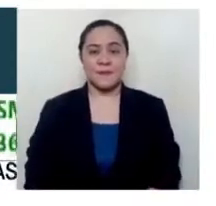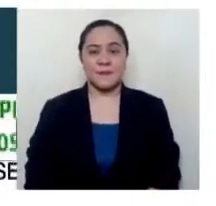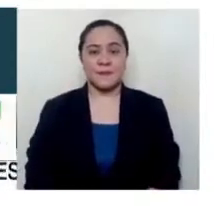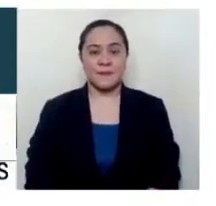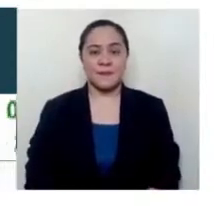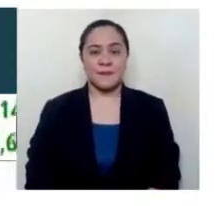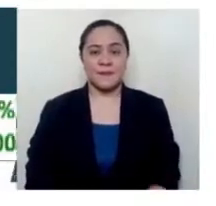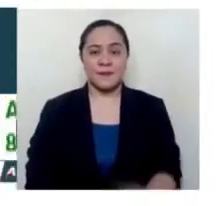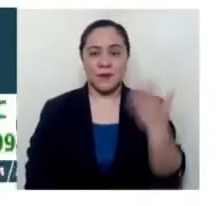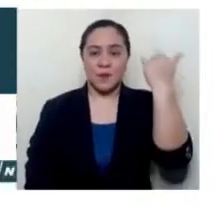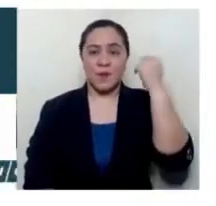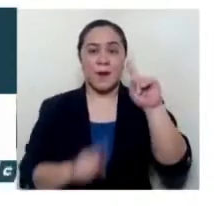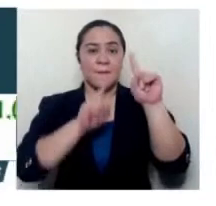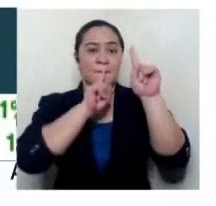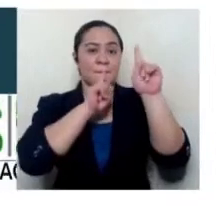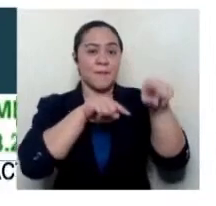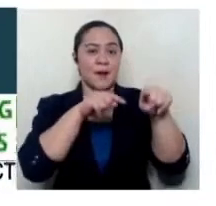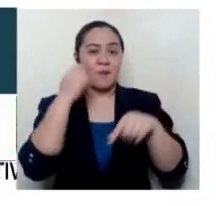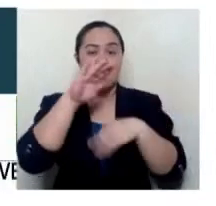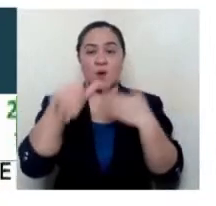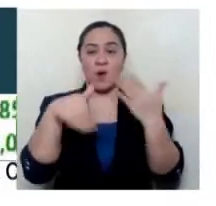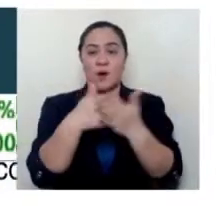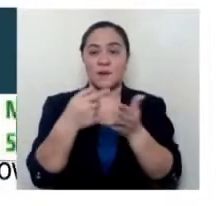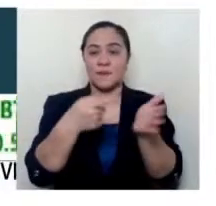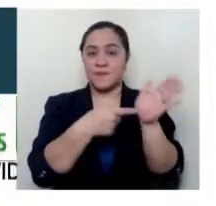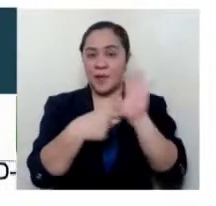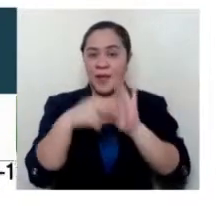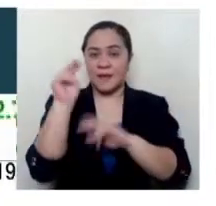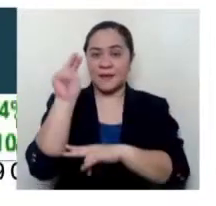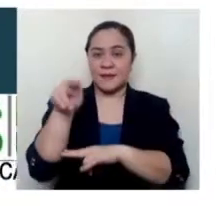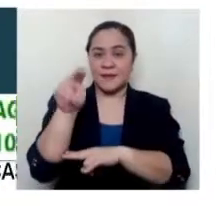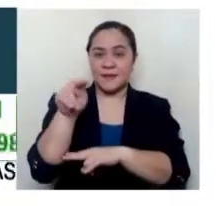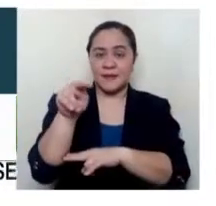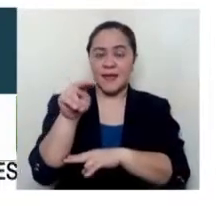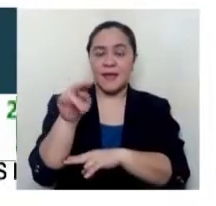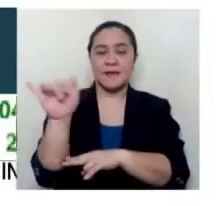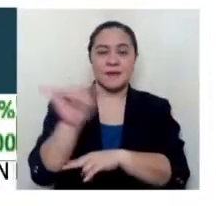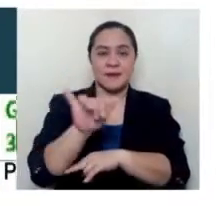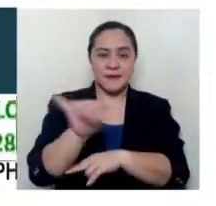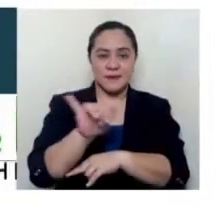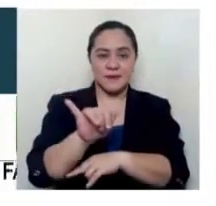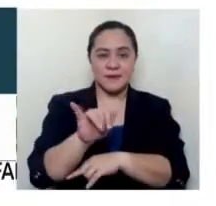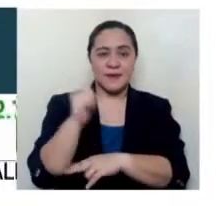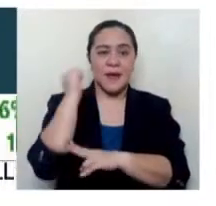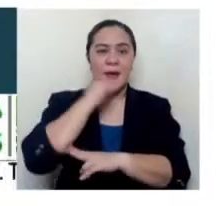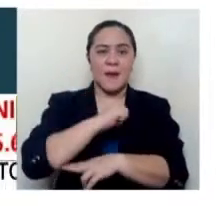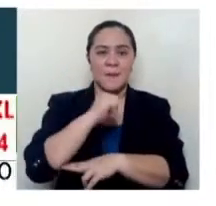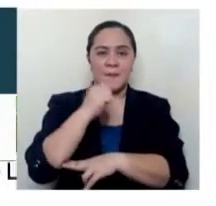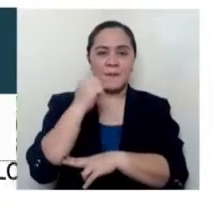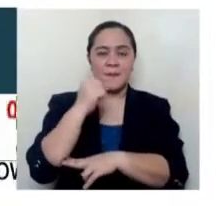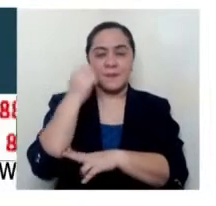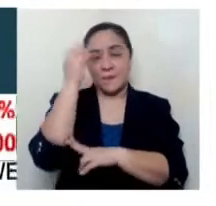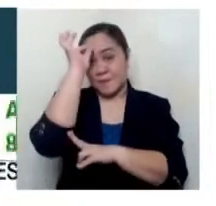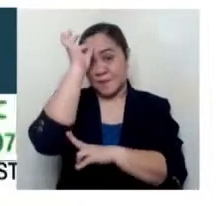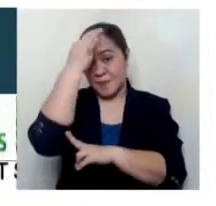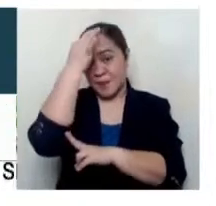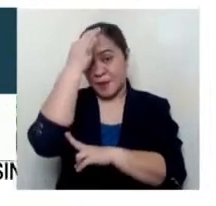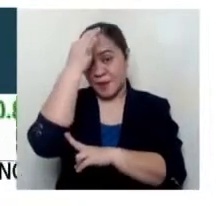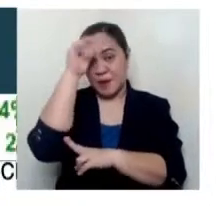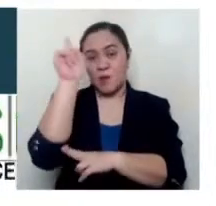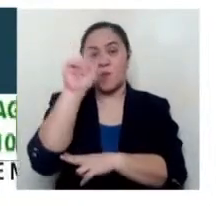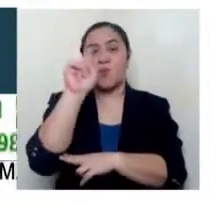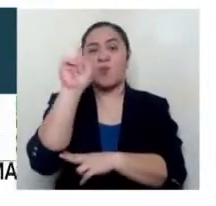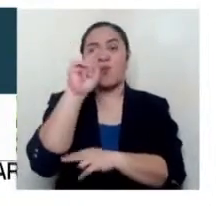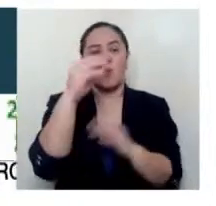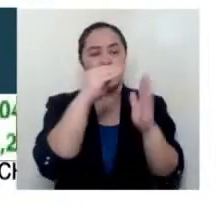Tugon sa kanilang mga pangangailangan. So I think we need to always keep in mind, no, kung ano yung mga pangangailangan